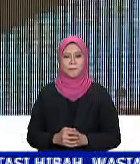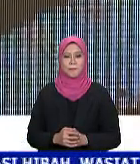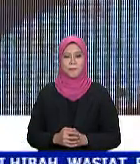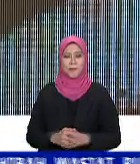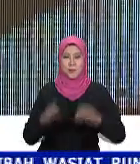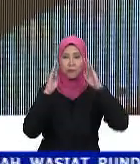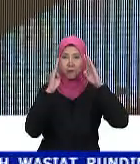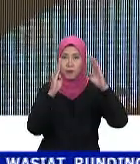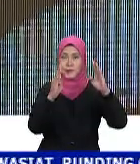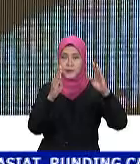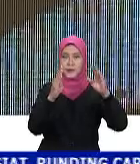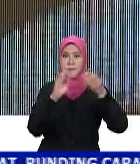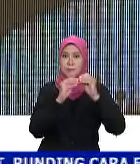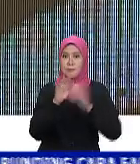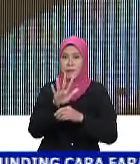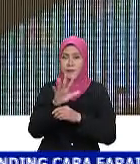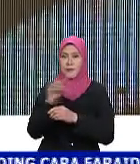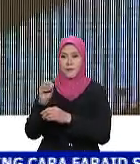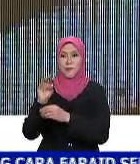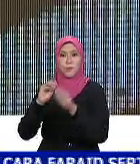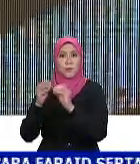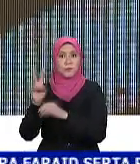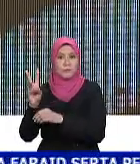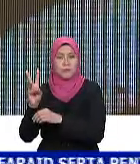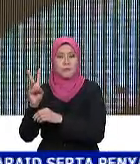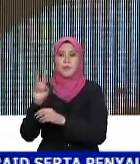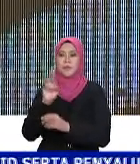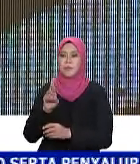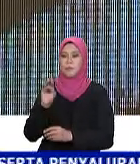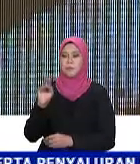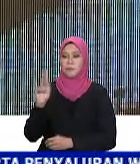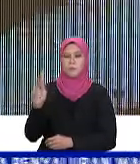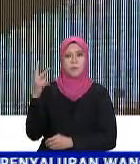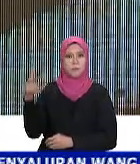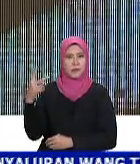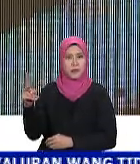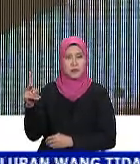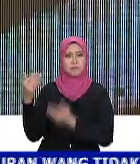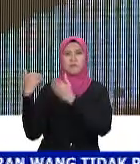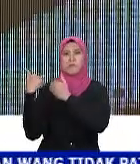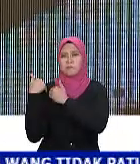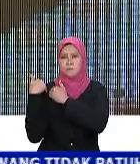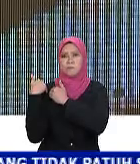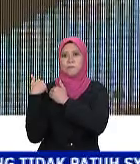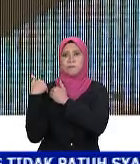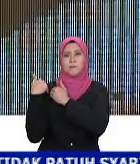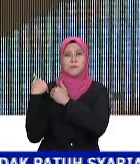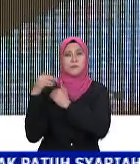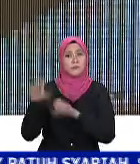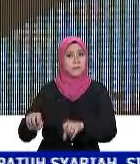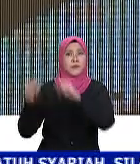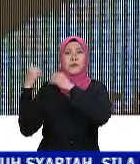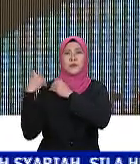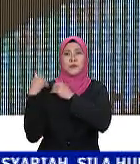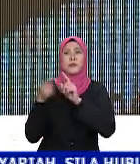Fokus kelima dan keenam RMK-12 menggariskan peranan kritikal yang perlu dimainkan